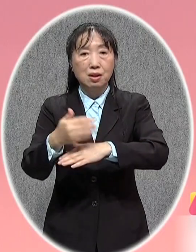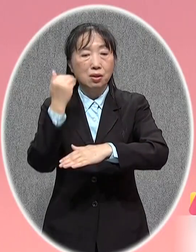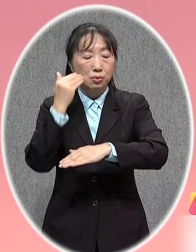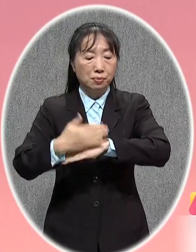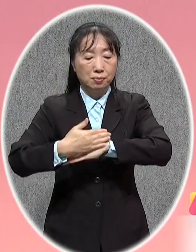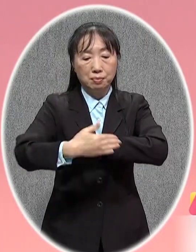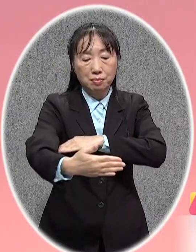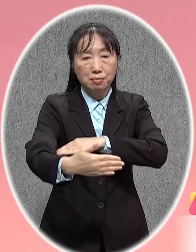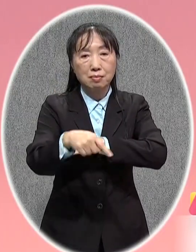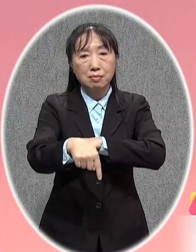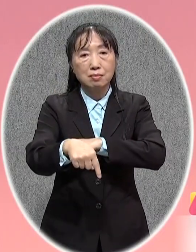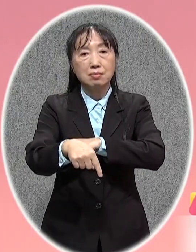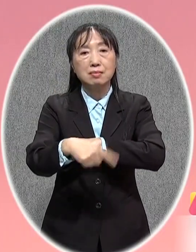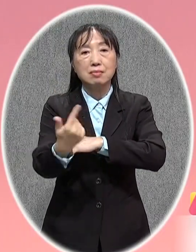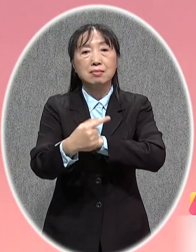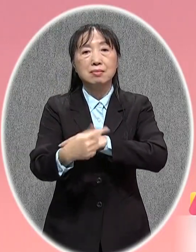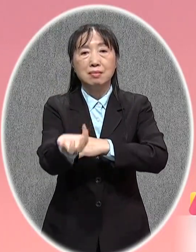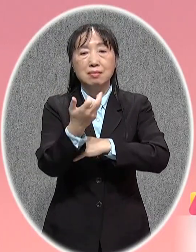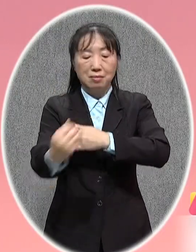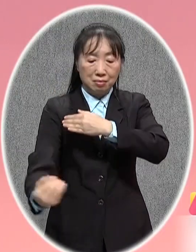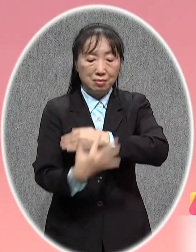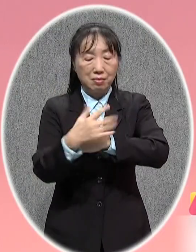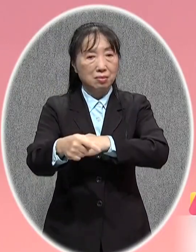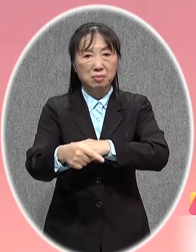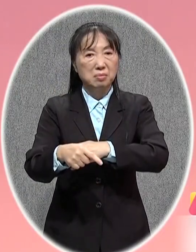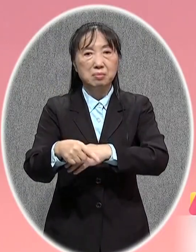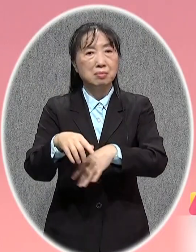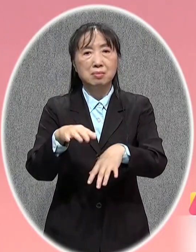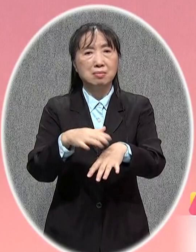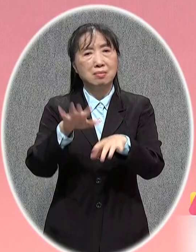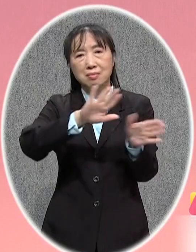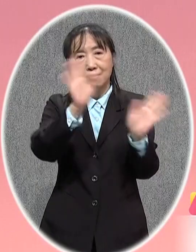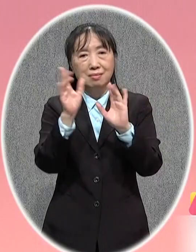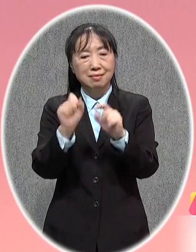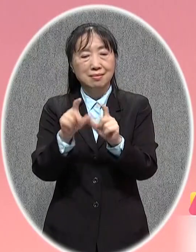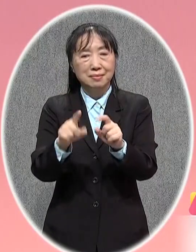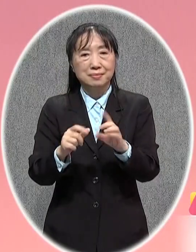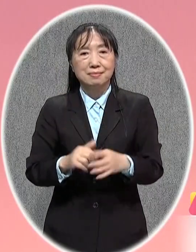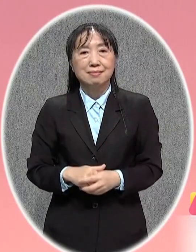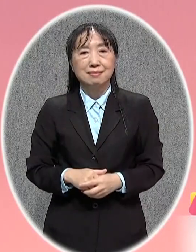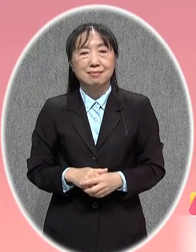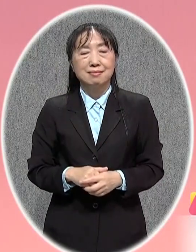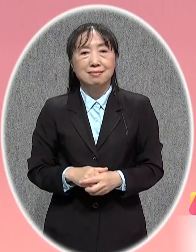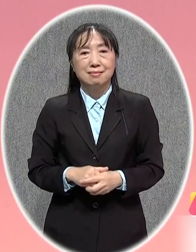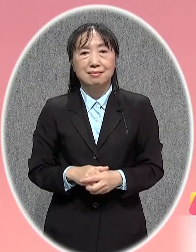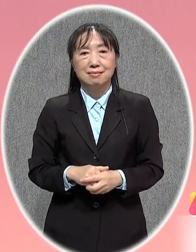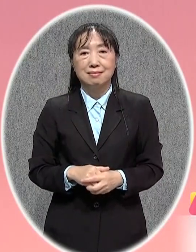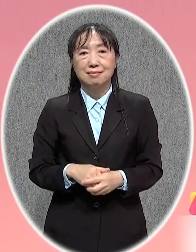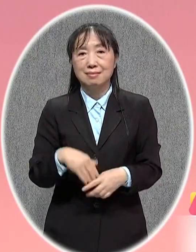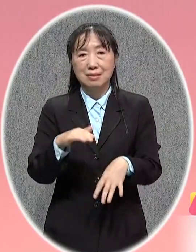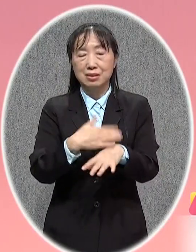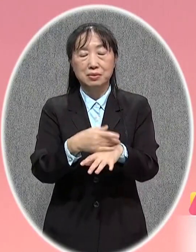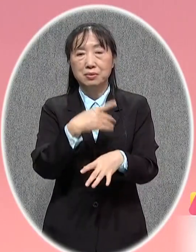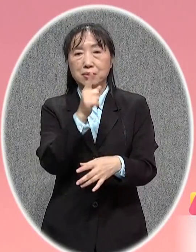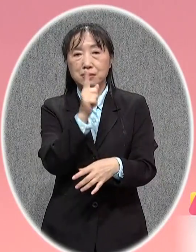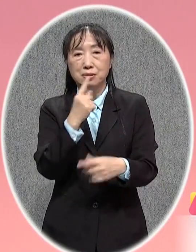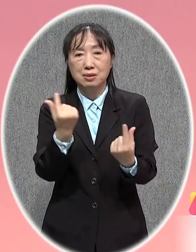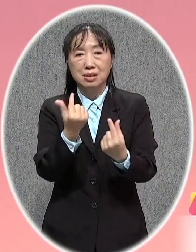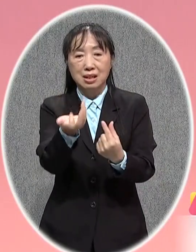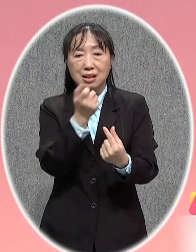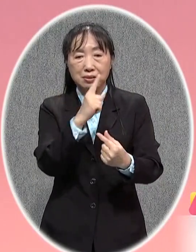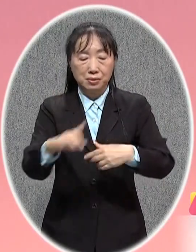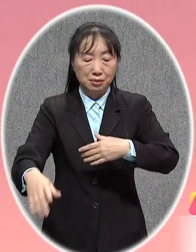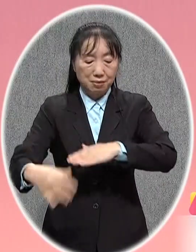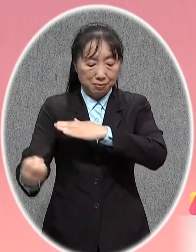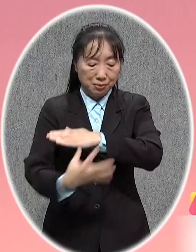延伸的这种体，所谓的凸体，其实它是不可同日而语，它不会真正的就说根本不会产生所谓的凸体效